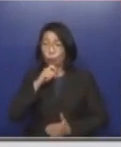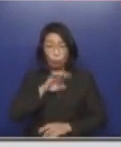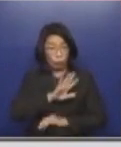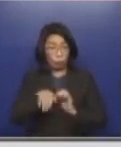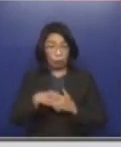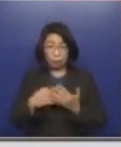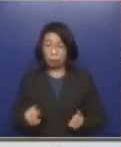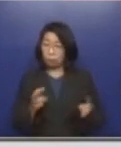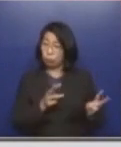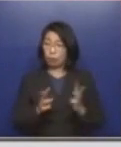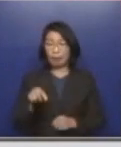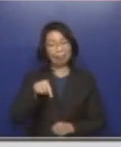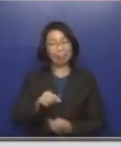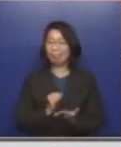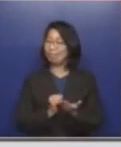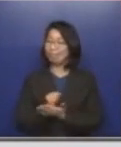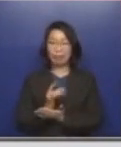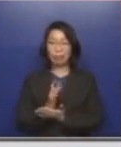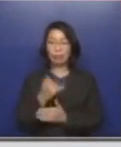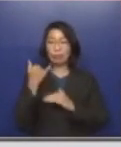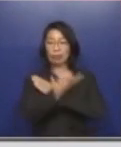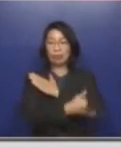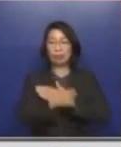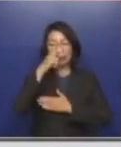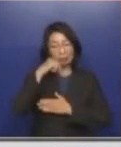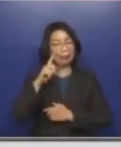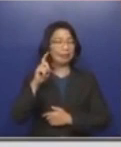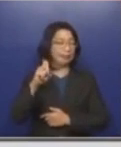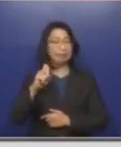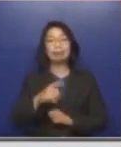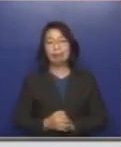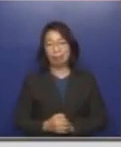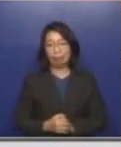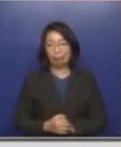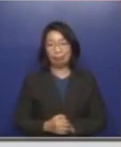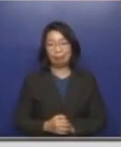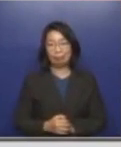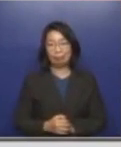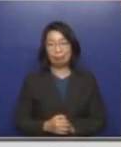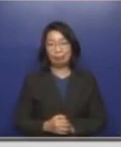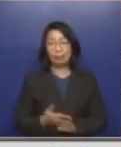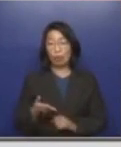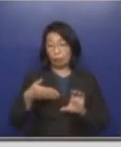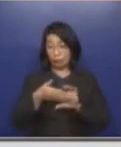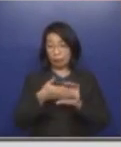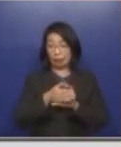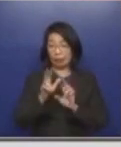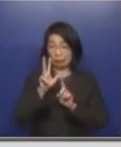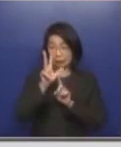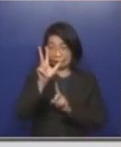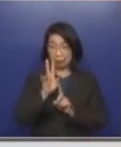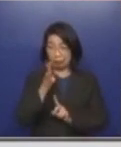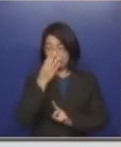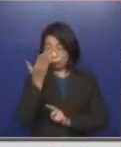าท่านใช้วิธีอย่างนี้เนี่ยครับผมคิดว่าประเทศชาติบ้านเมืองไปไม่รอดแน่นอนผมเรียนท่านประธานนะครับขอสไลด์3อันสุดท้าย4อันสุดท้